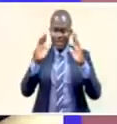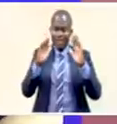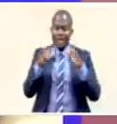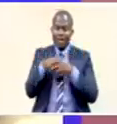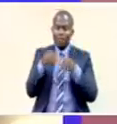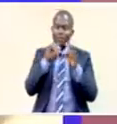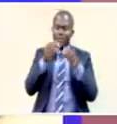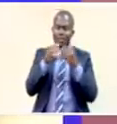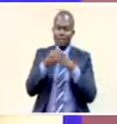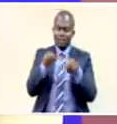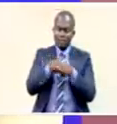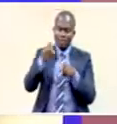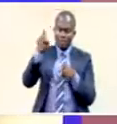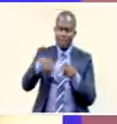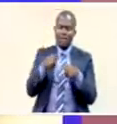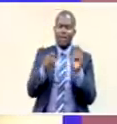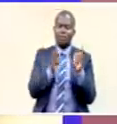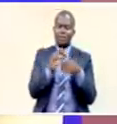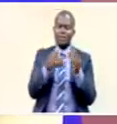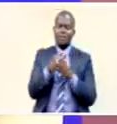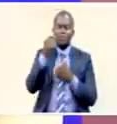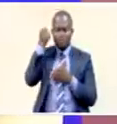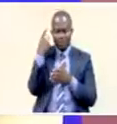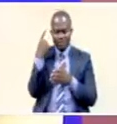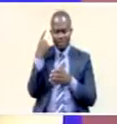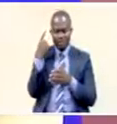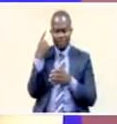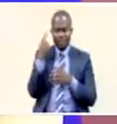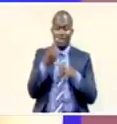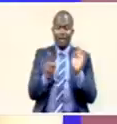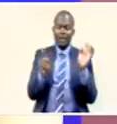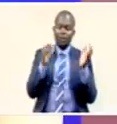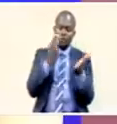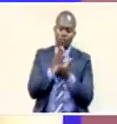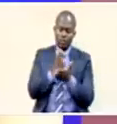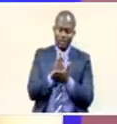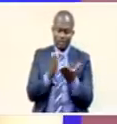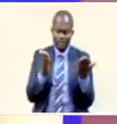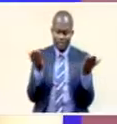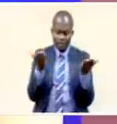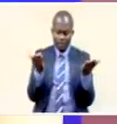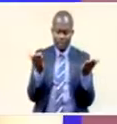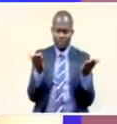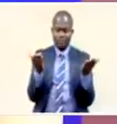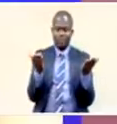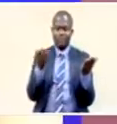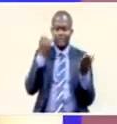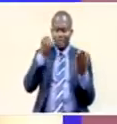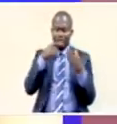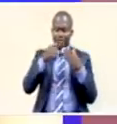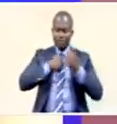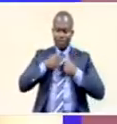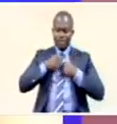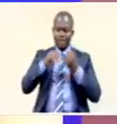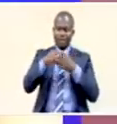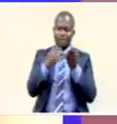bitagenda nk'uko bikwiriye kandi ubundi byumvikana ariko ukuri ni uko yaba Rwanda